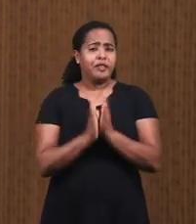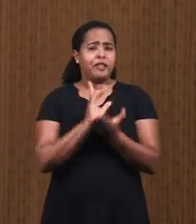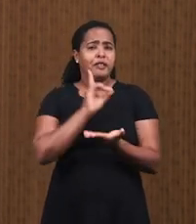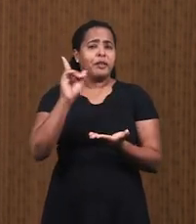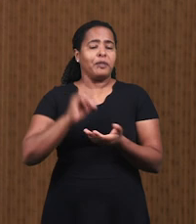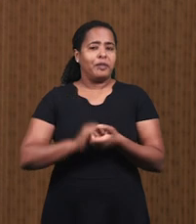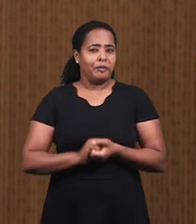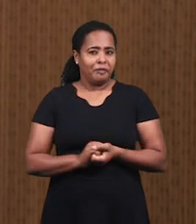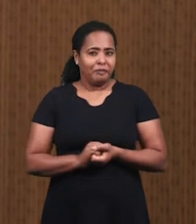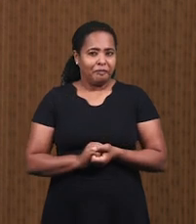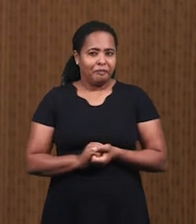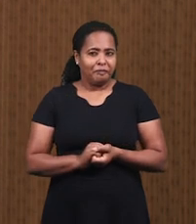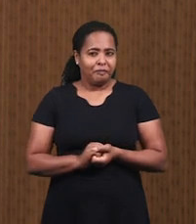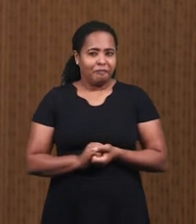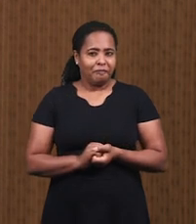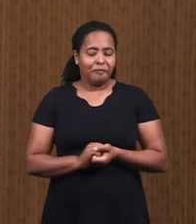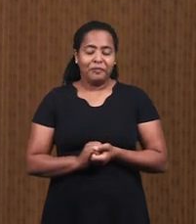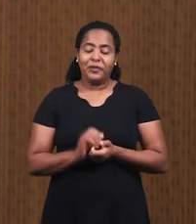понять Библию только